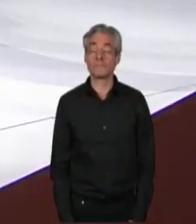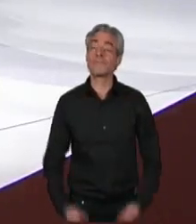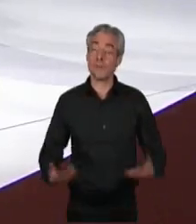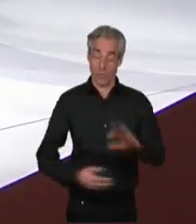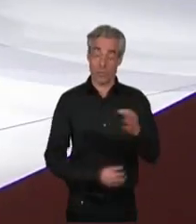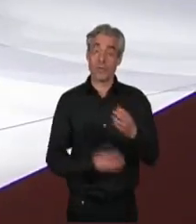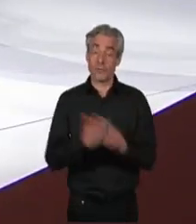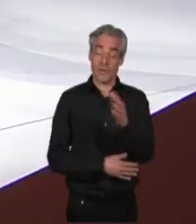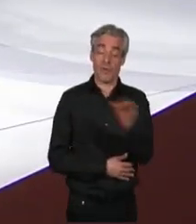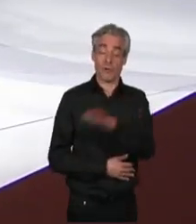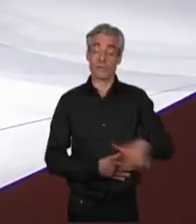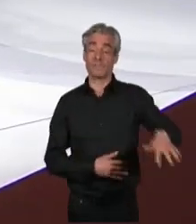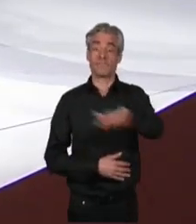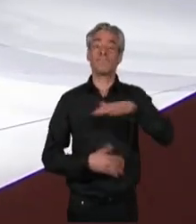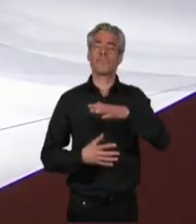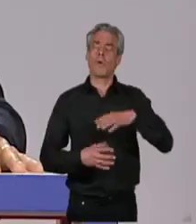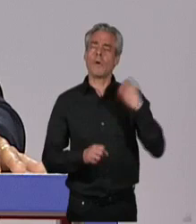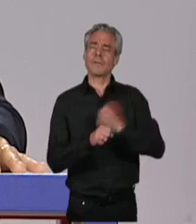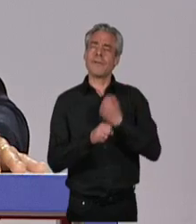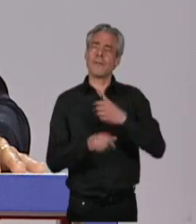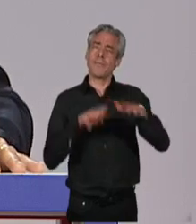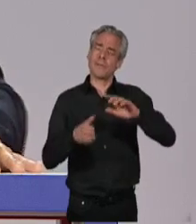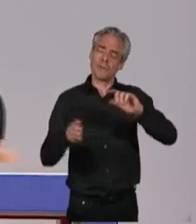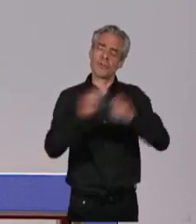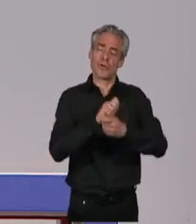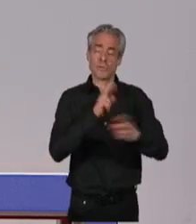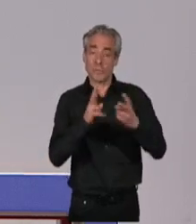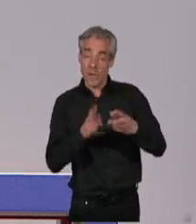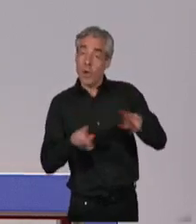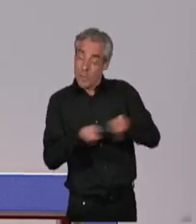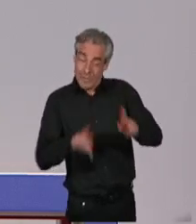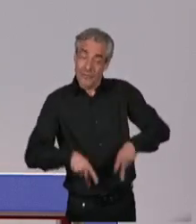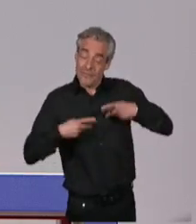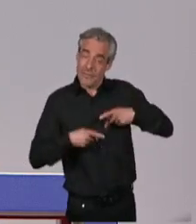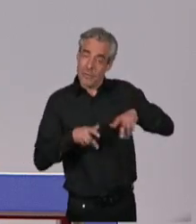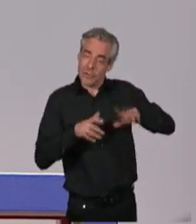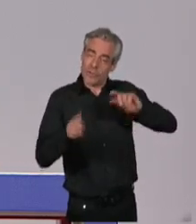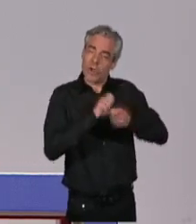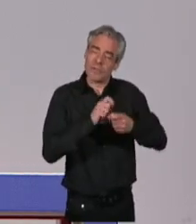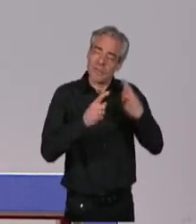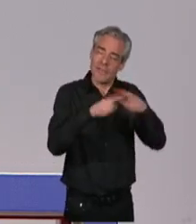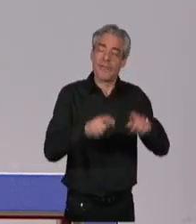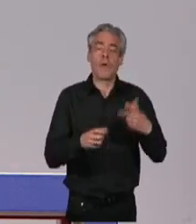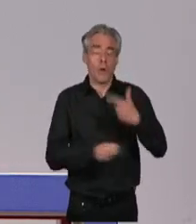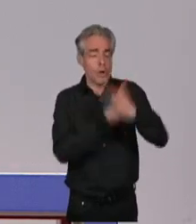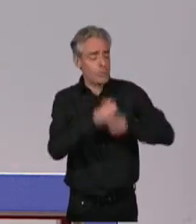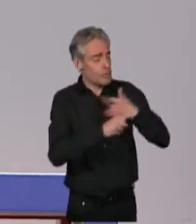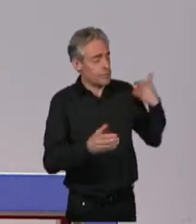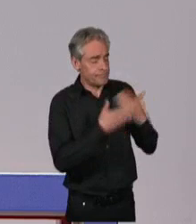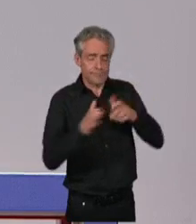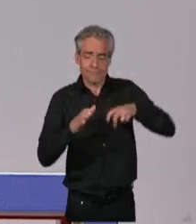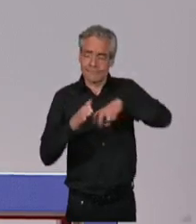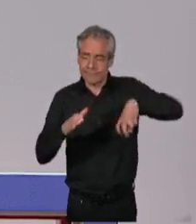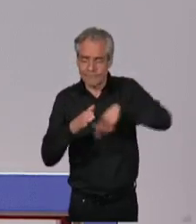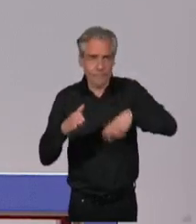Oui, dans cette nouvelle France, on travaillera autrement, mais on vivra aussi autrement. Après 2 ans de confinement, les